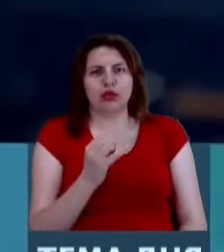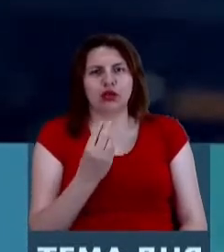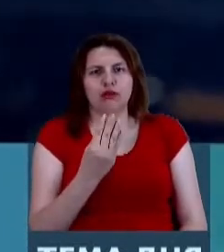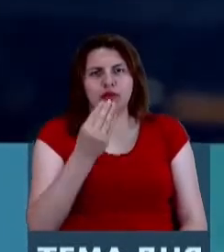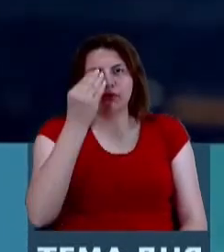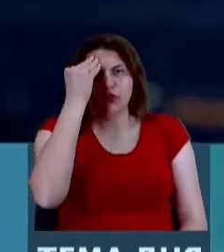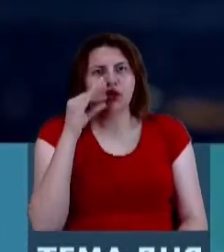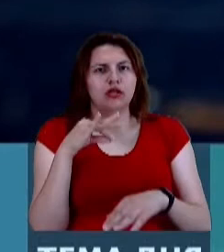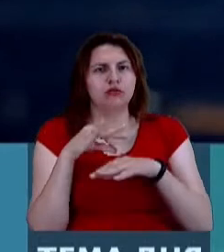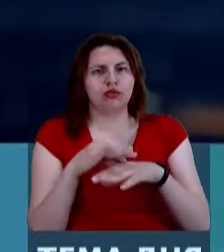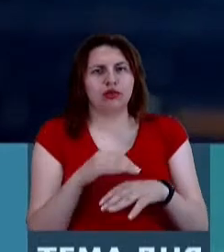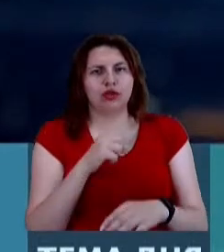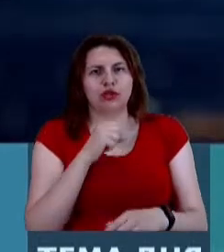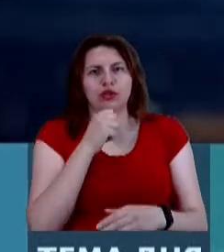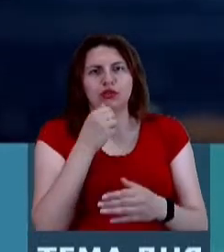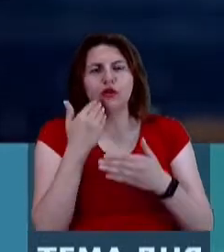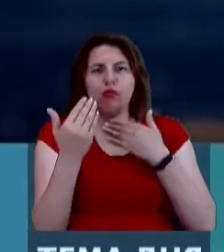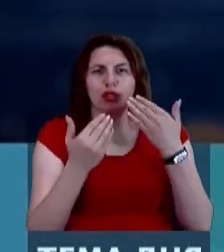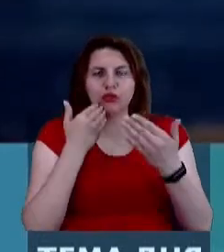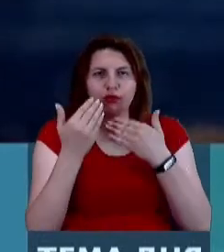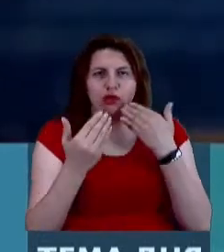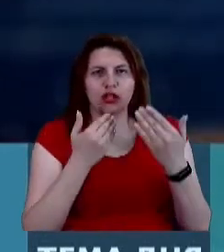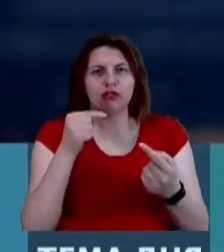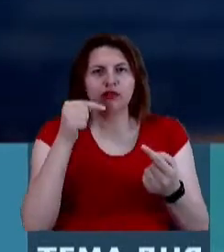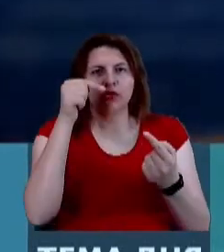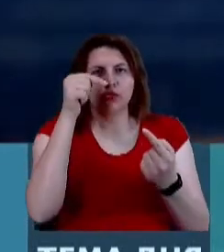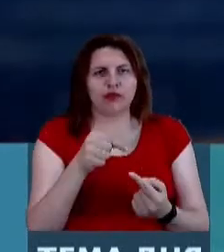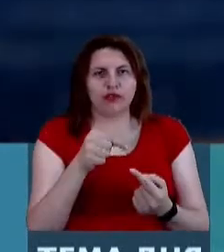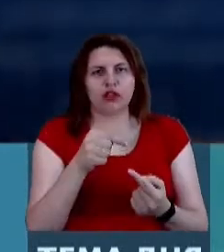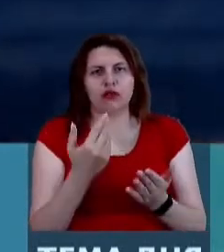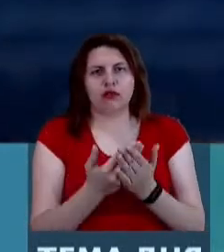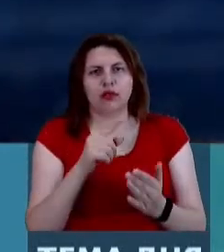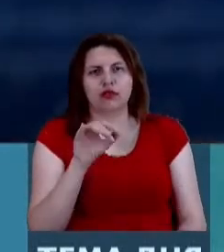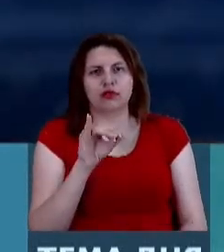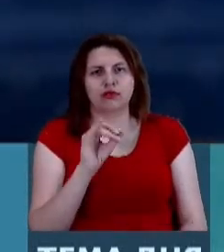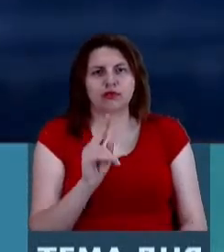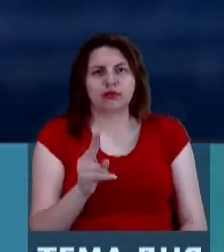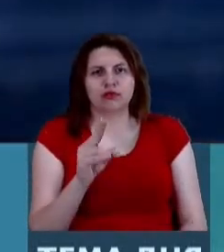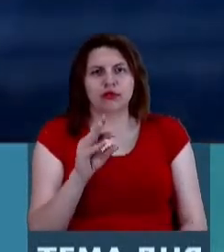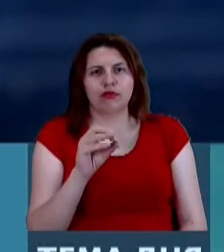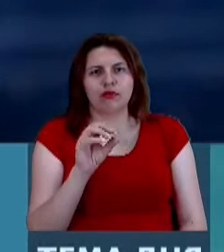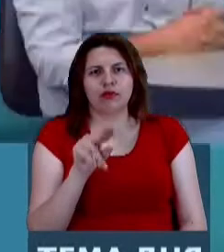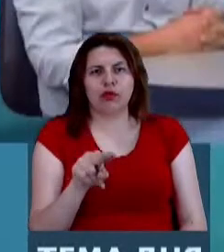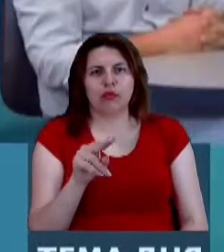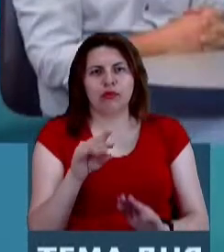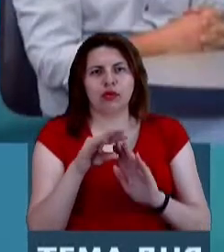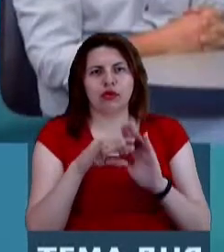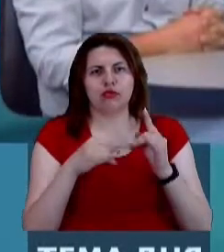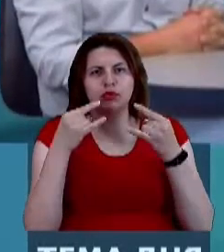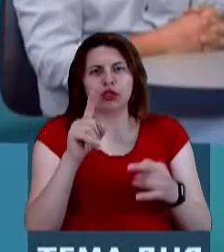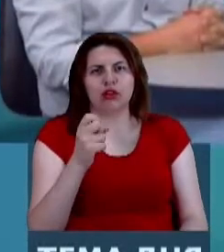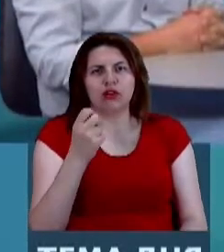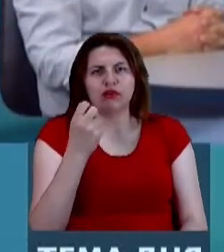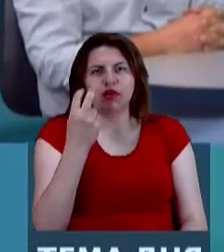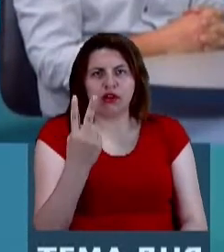проводили опитування, і відповідно до нього той же, наприклад, ZIK, він входить до топу телеканалів, та і 112 туди входить, і